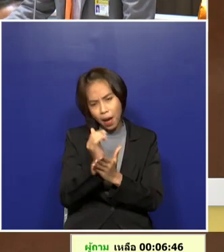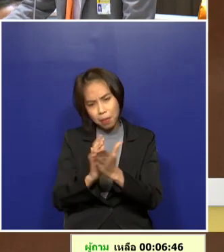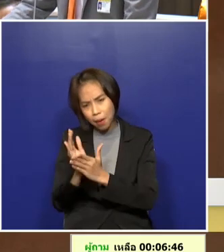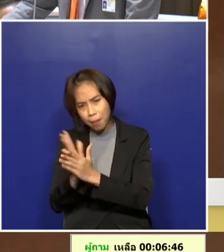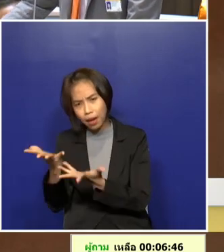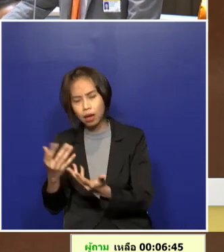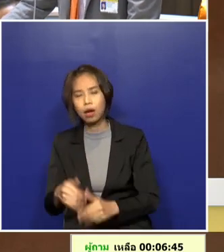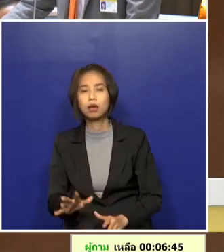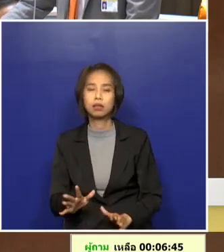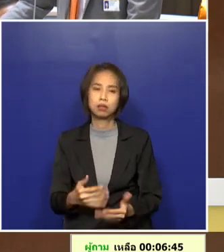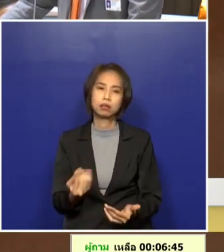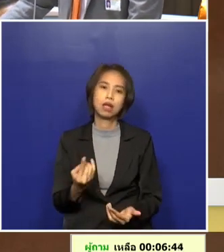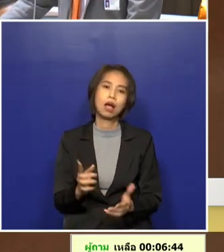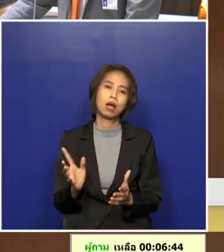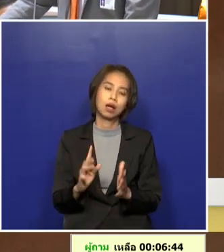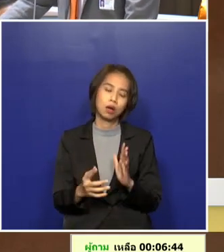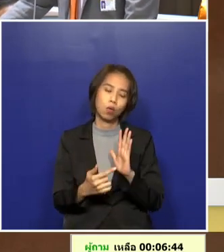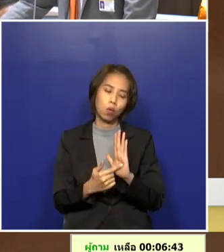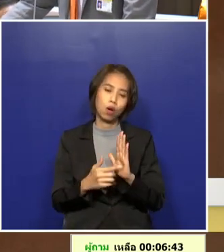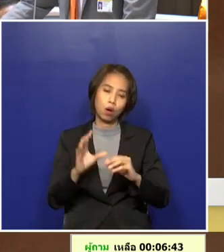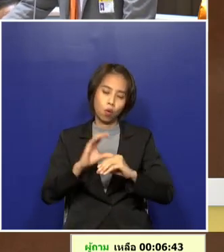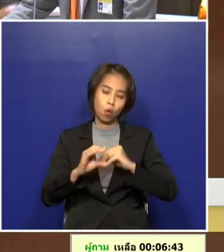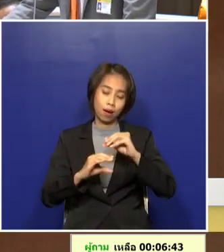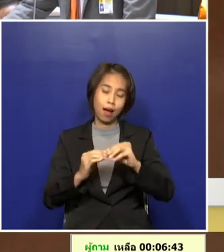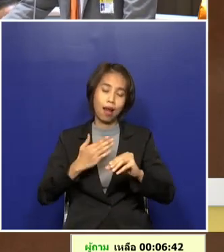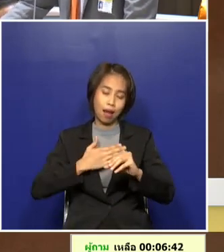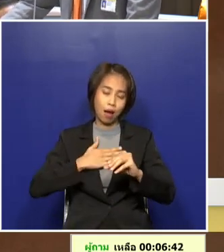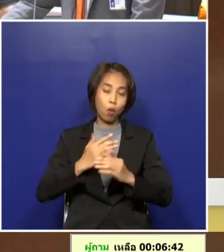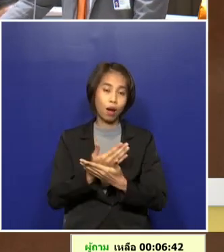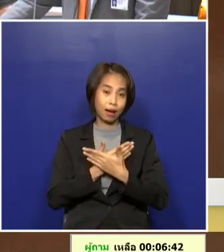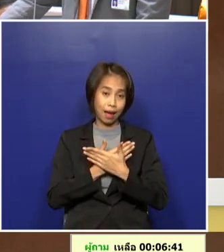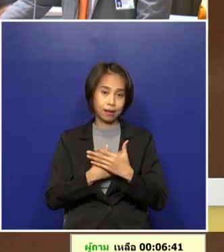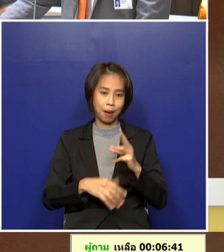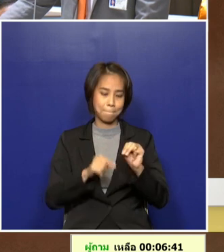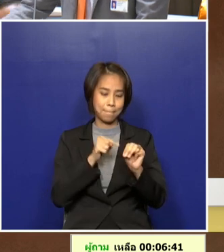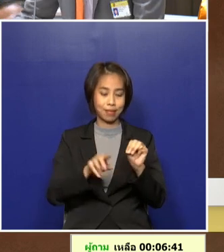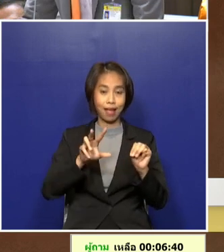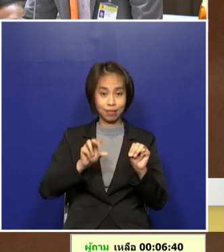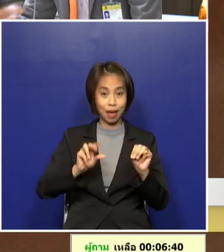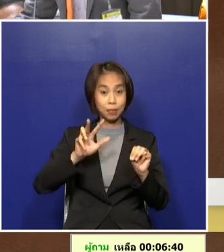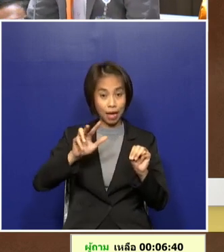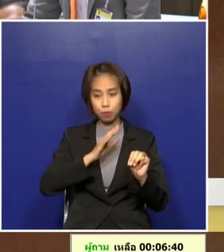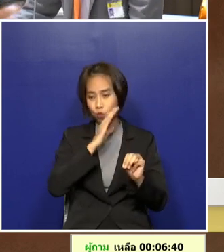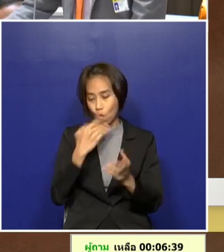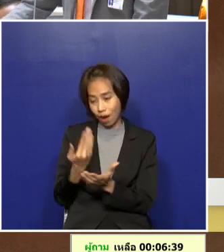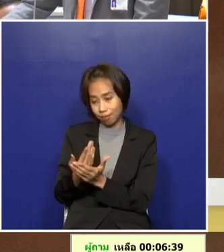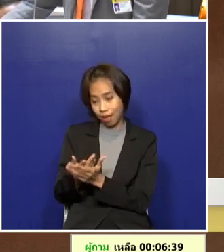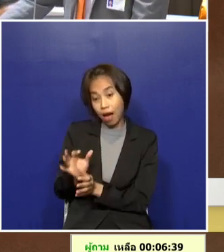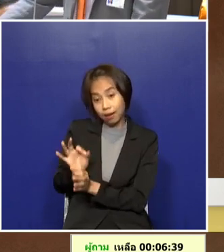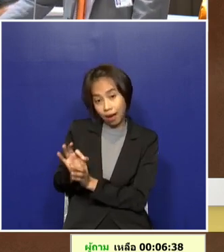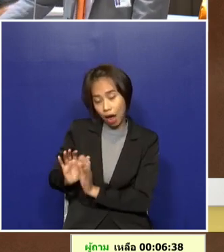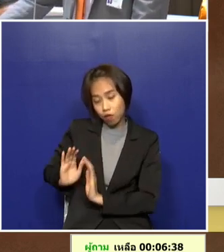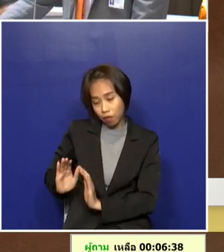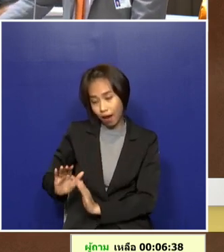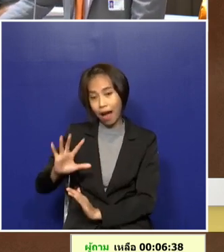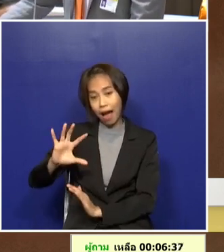ารักกันเนี่ยที่บอกว่ามาตรา33เนี่ยก็บอกว่าถ้าใครมีเงินเก็บเกิน 500,000 บาทก็ไม่ได้อีกเอ้า